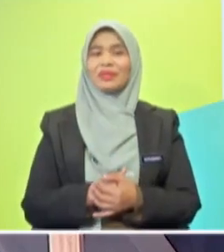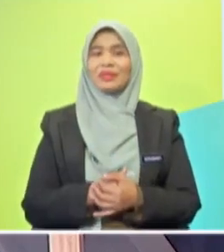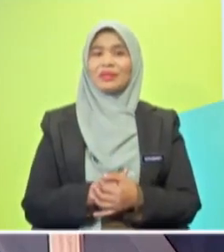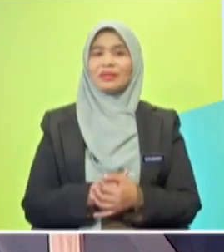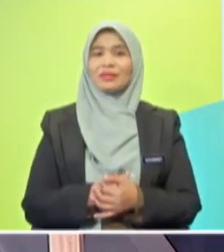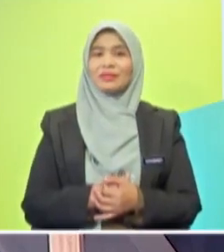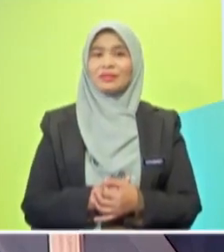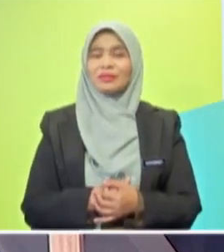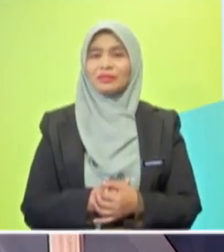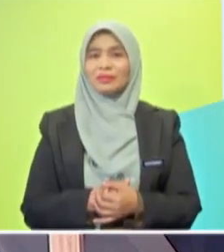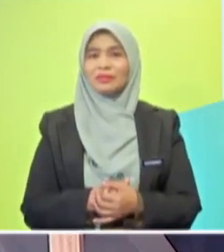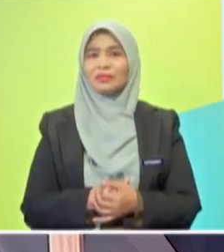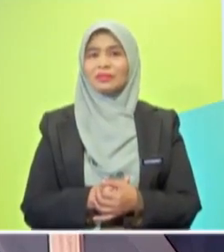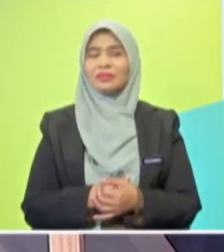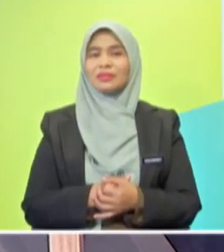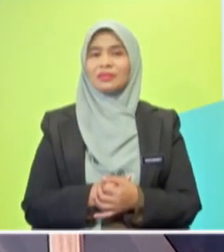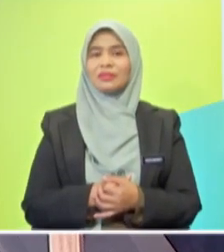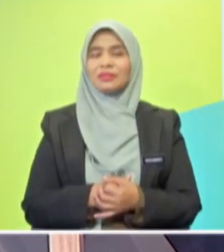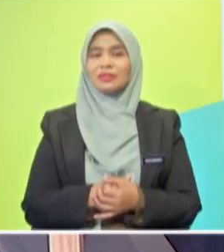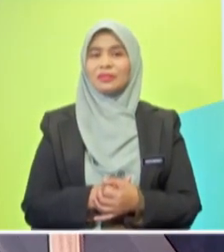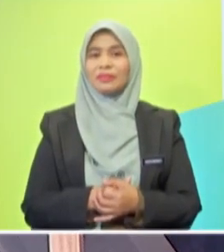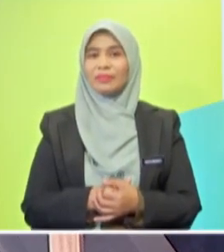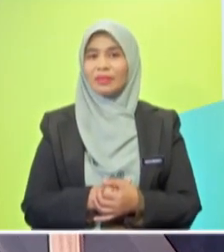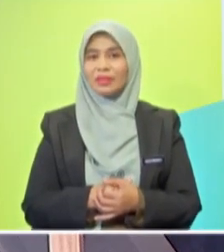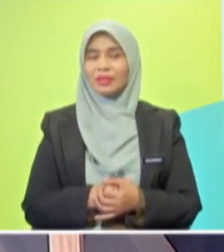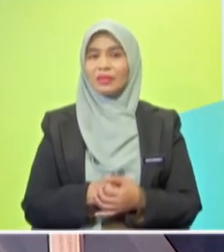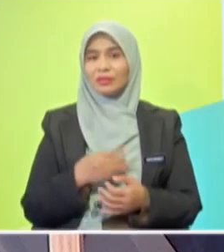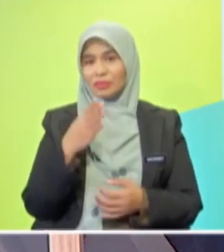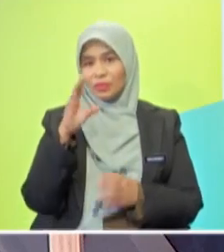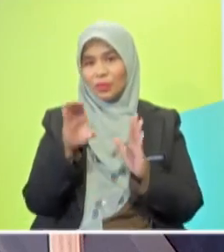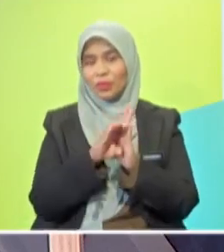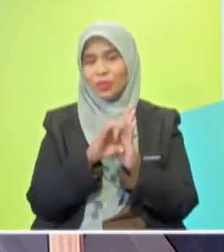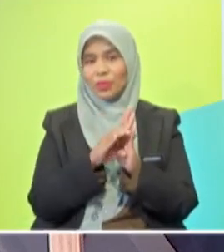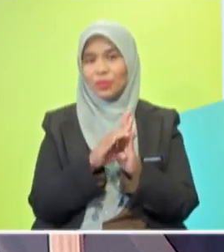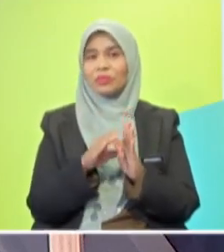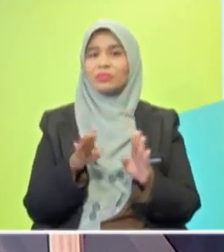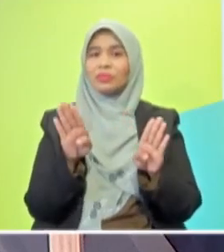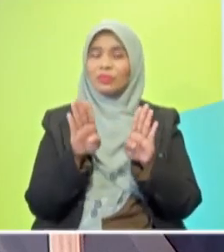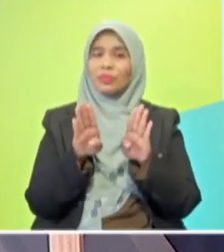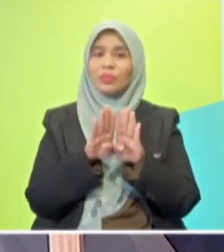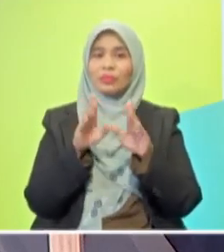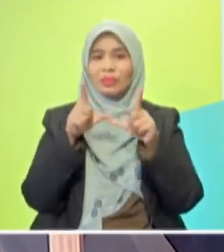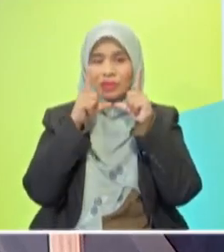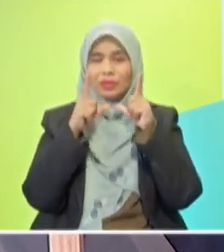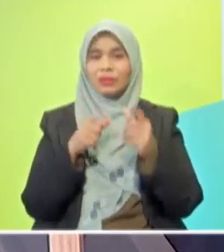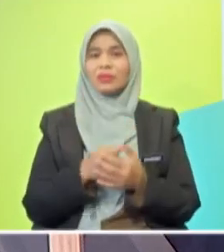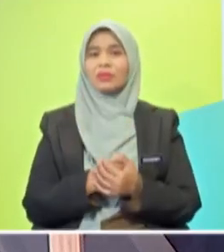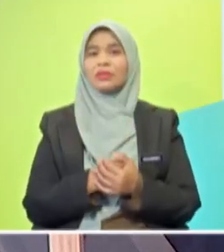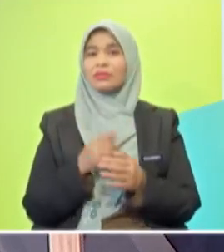tapi apa, tak ada masalah lah walaupun warna dia terang nampak dia jauh tetapi menutup aurat. Okey, itu